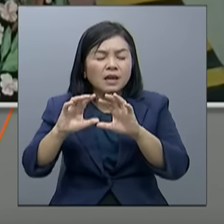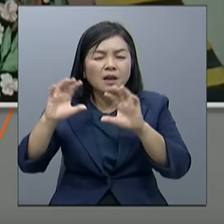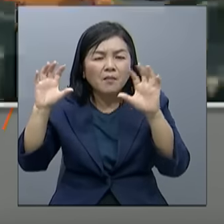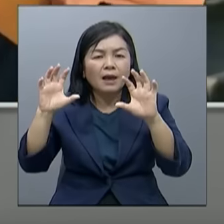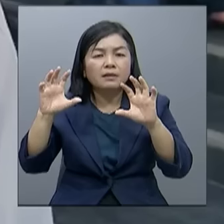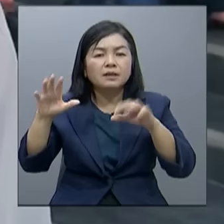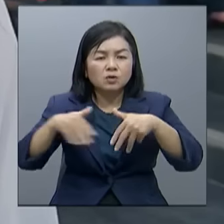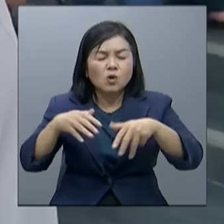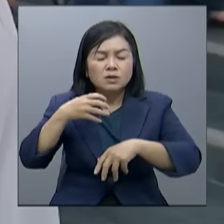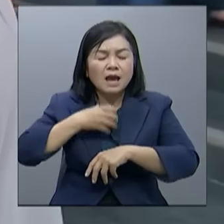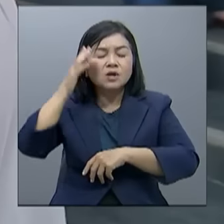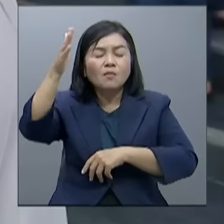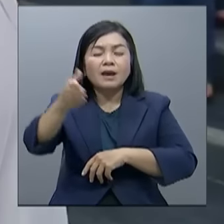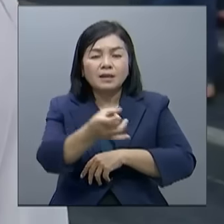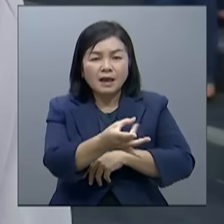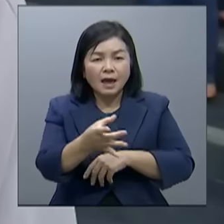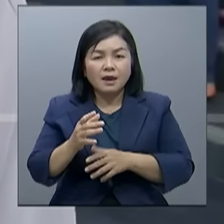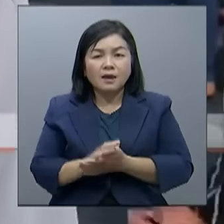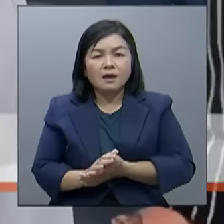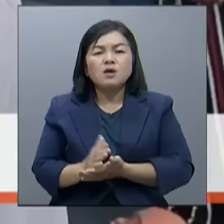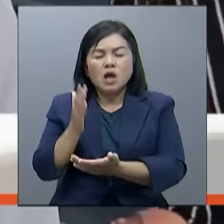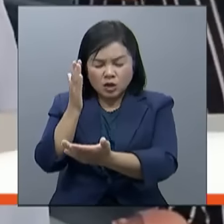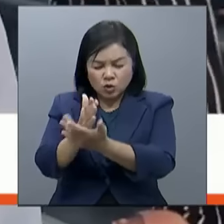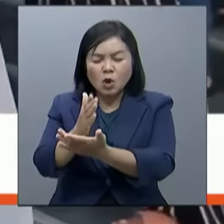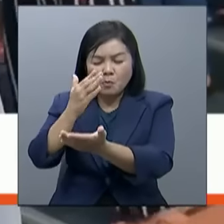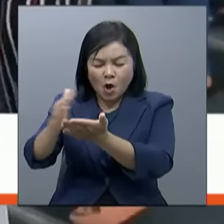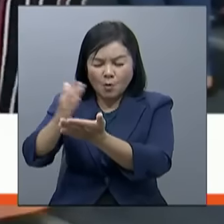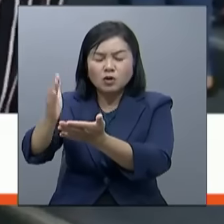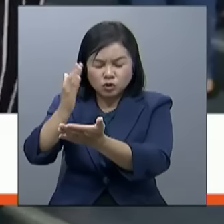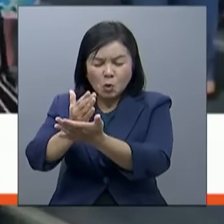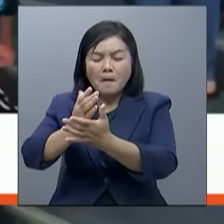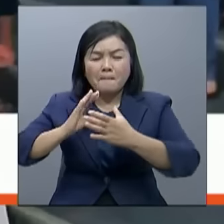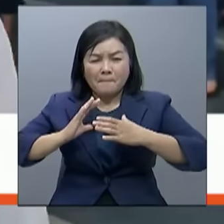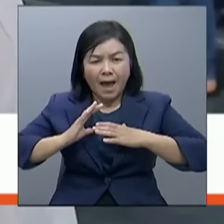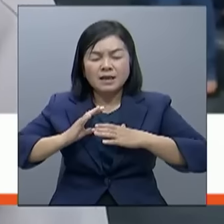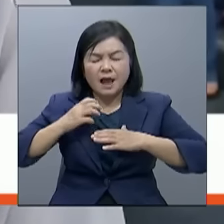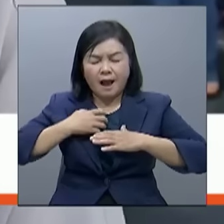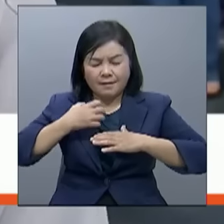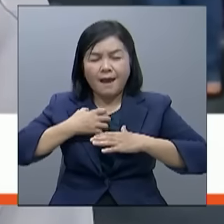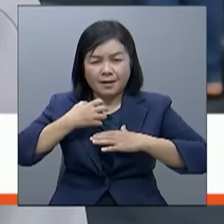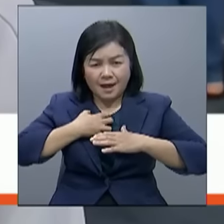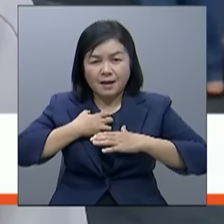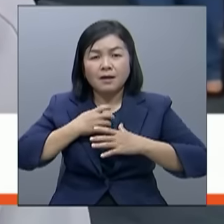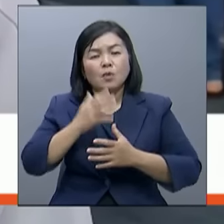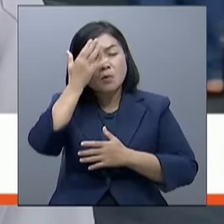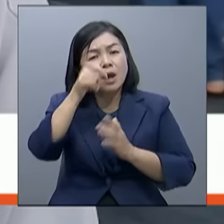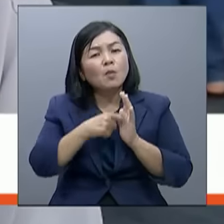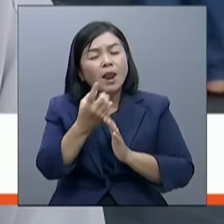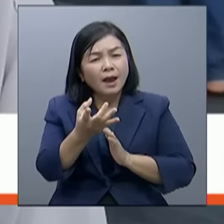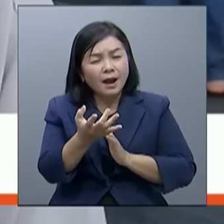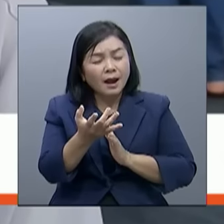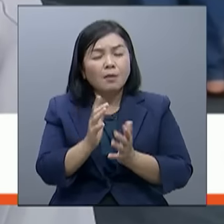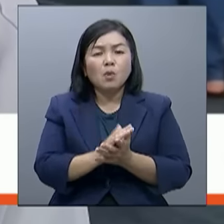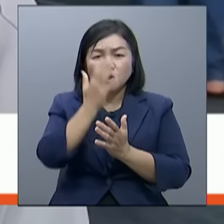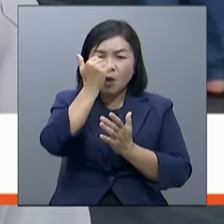ากนี้ค่ะ ให้พักหนี้มั่งแหละอยากให้พักหนี้มั่งเลย เพราะอะไรคะ เพราะว่าร